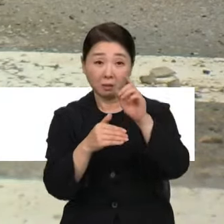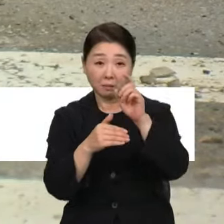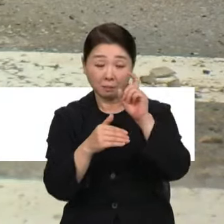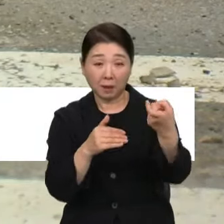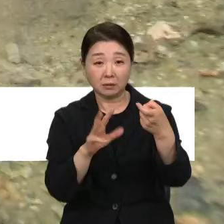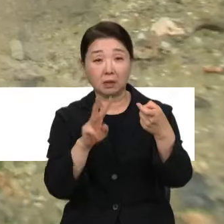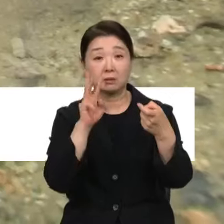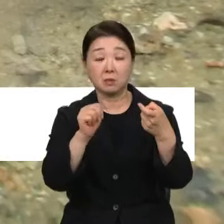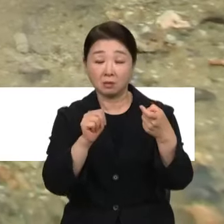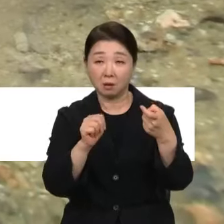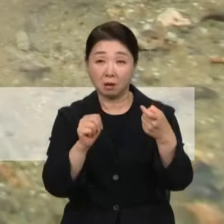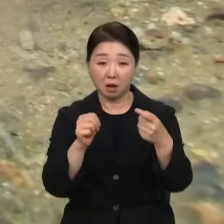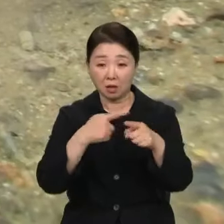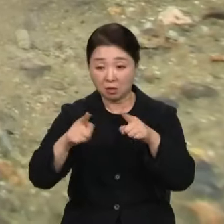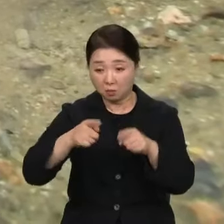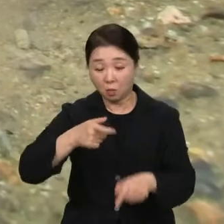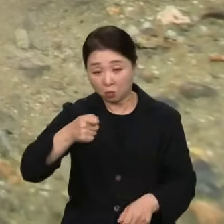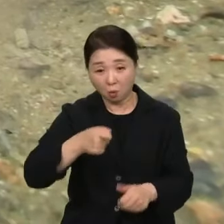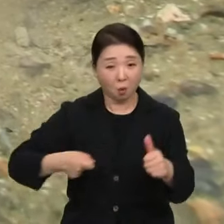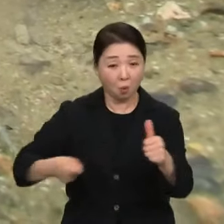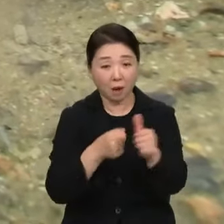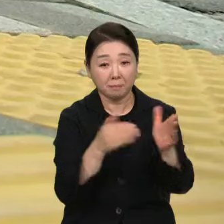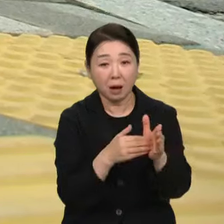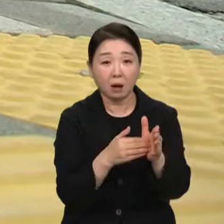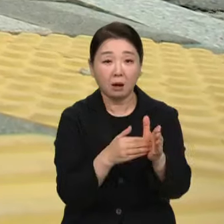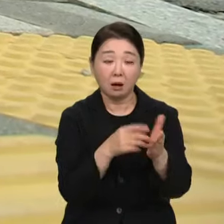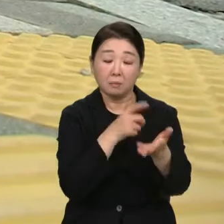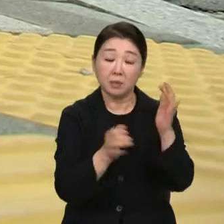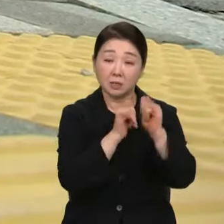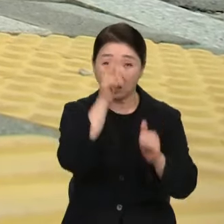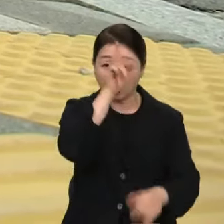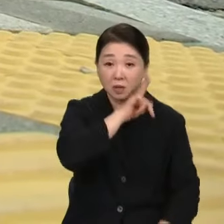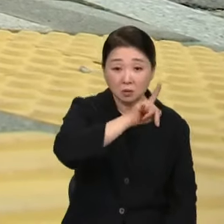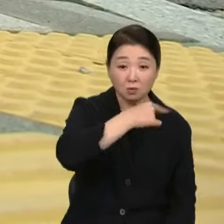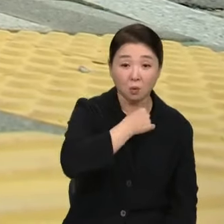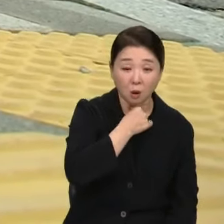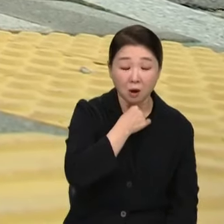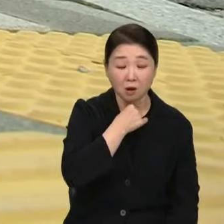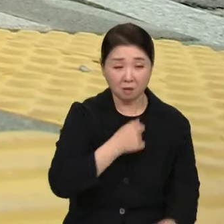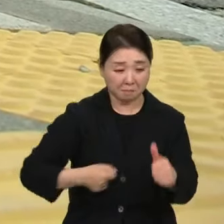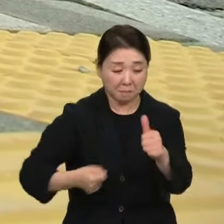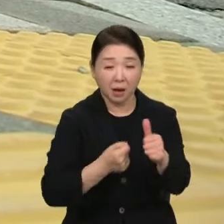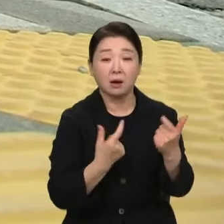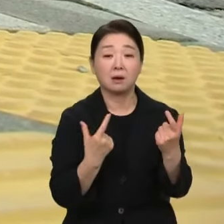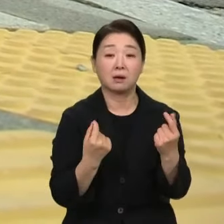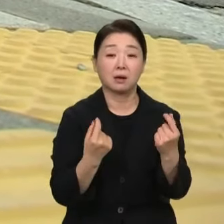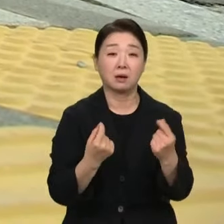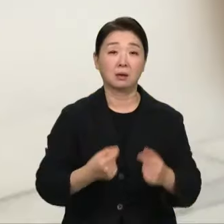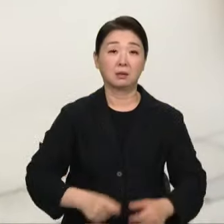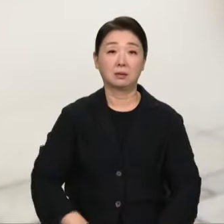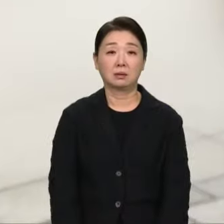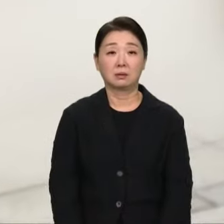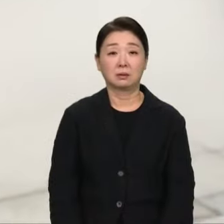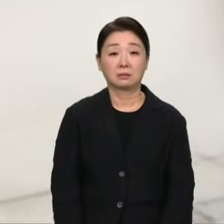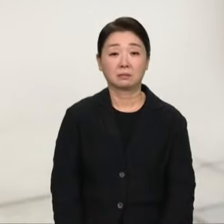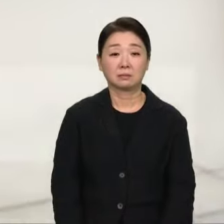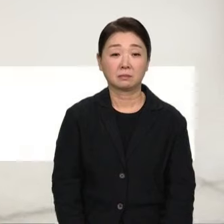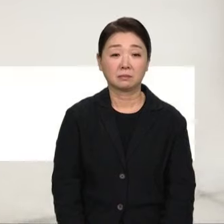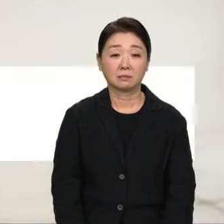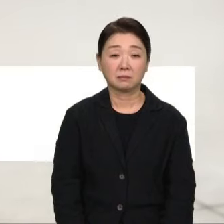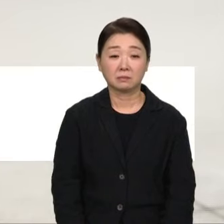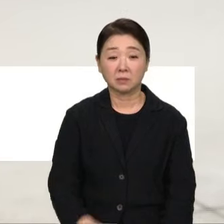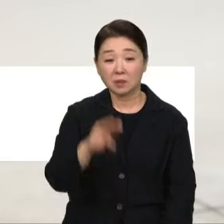일본도를 휘둘렀습니다. 경찰은 피해자가 경찰에 신고하려 하자 범행을 저지른 것으로 보고 있습니다. 경찰차도